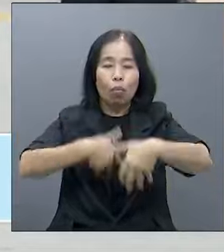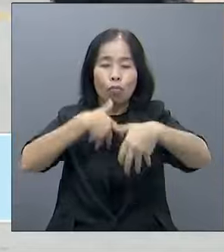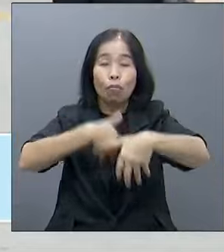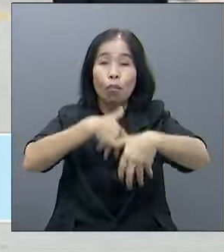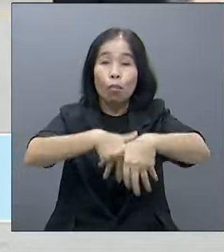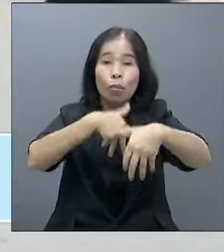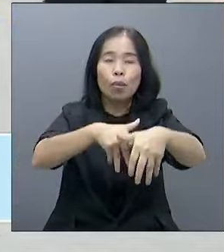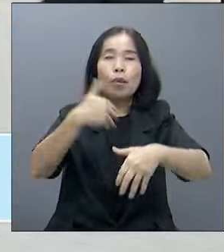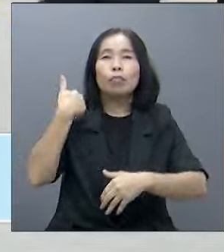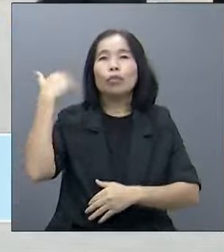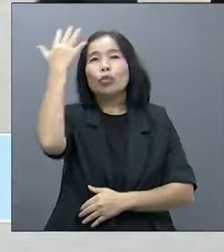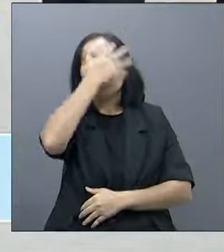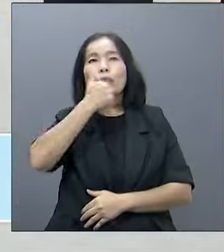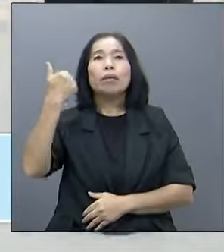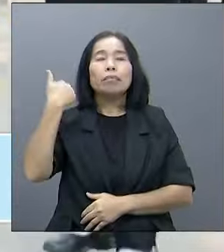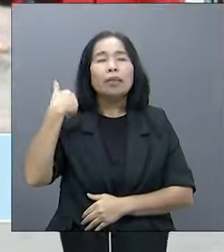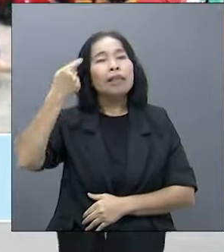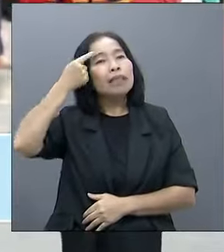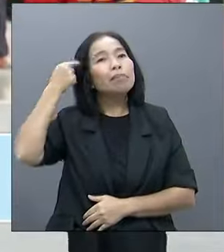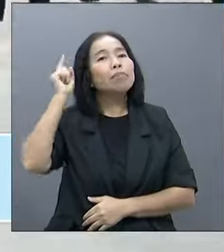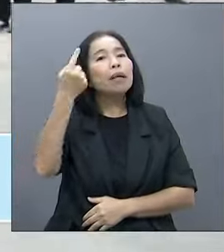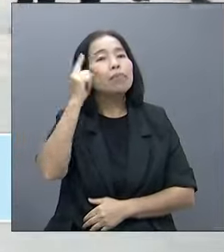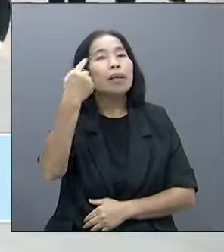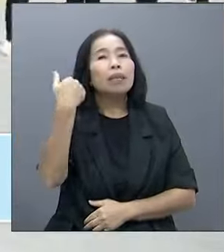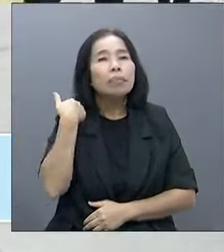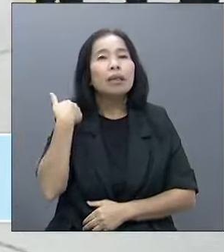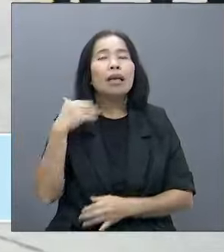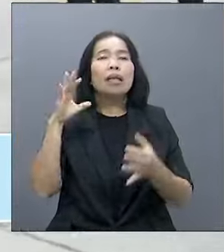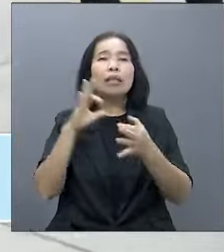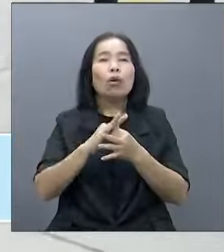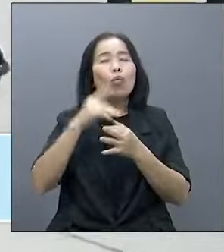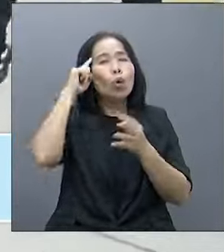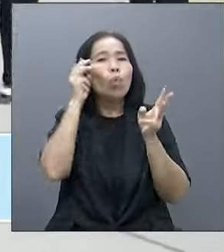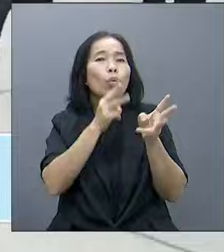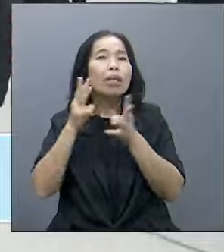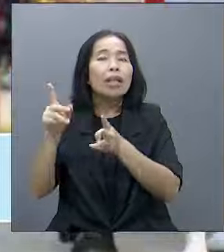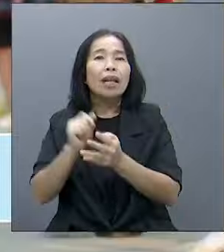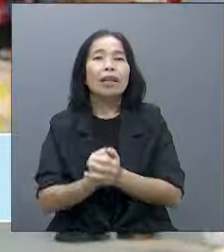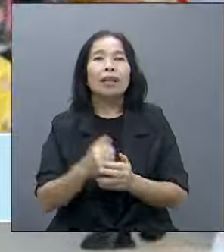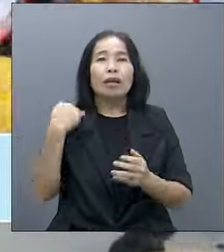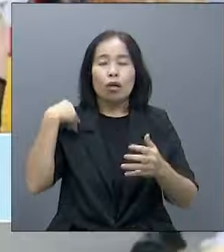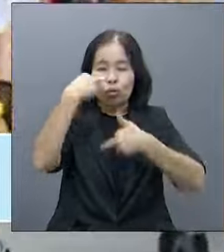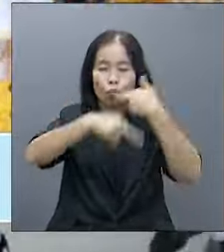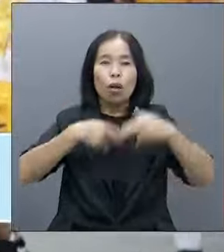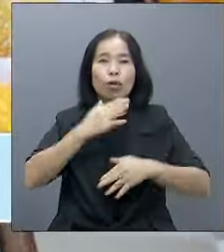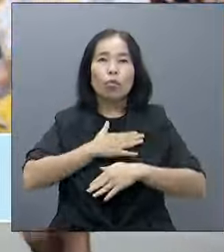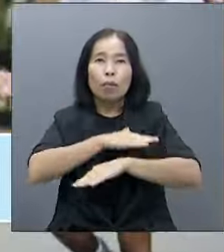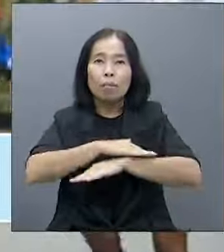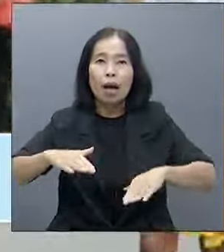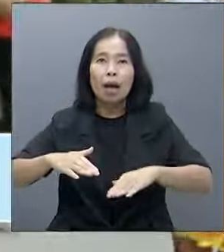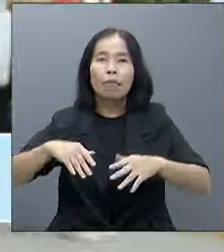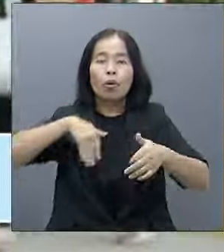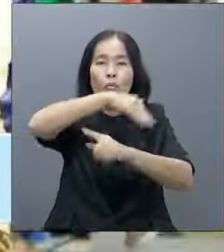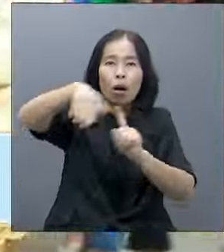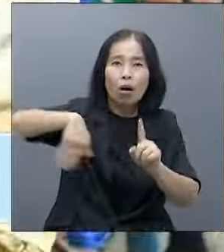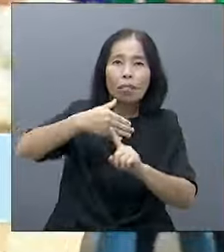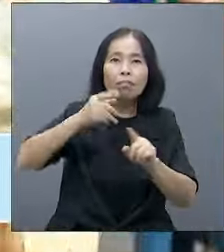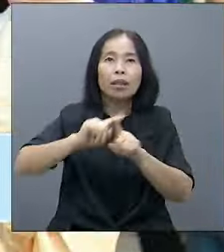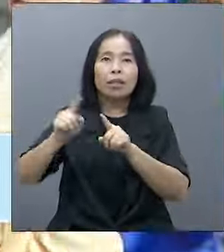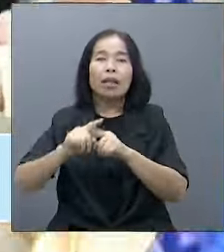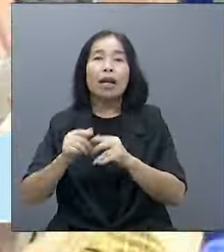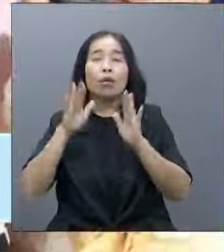ความสวยงามความคิดสร้างสรรค์แล้วก็สอดแทรกแนวคิดต่างๆทั้งการดูแล สุขภาพและการรักษาสิ่งแวดล้อมนะคะที่ท